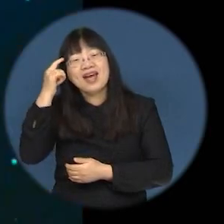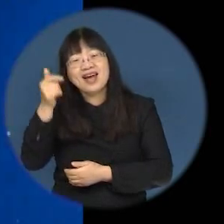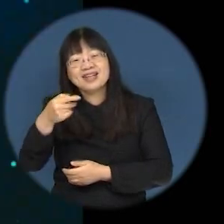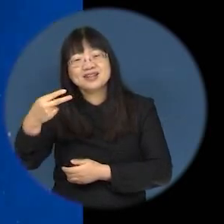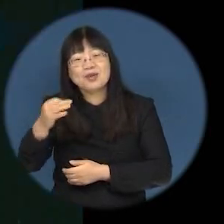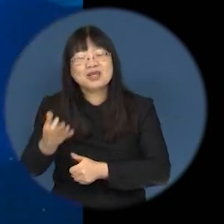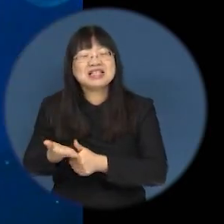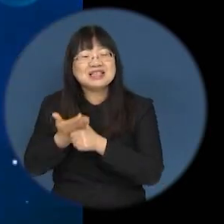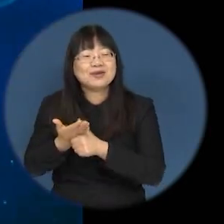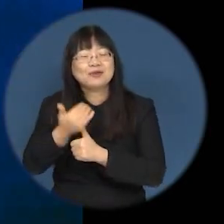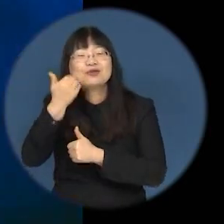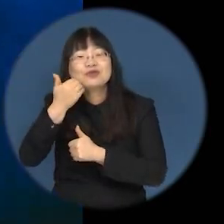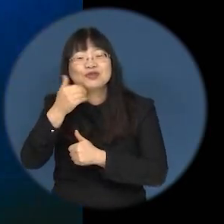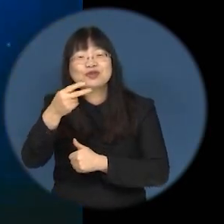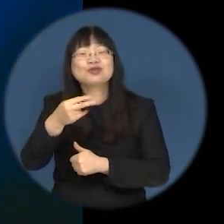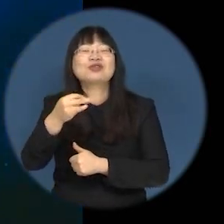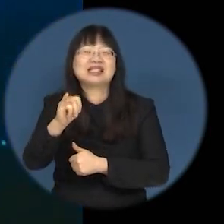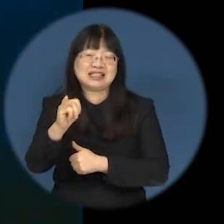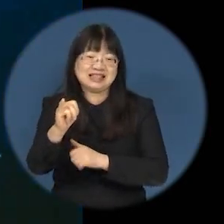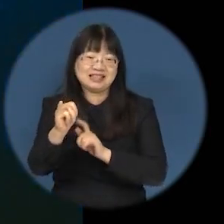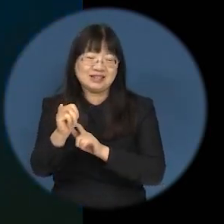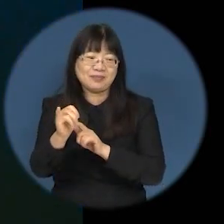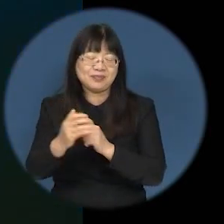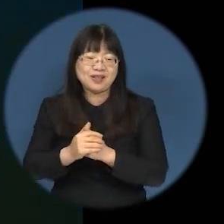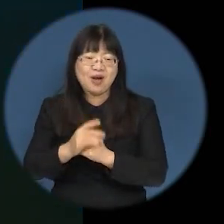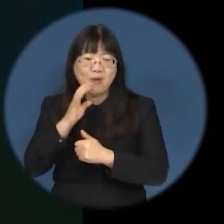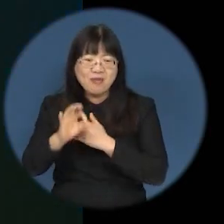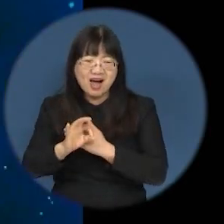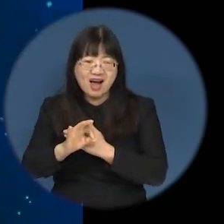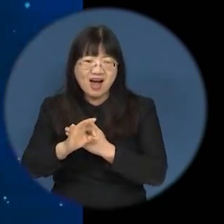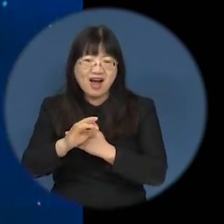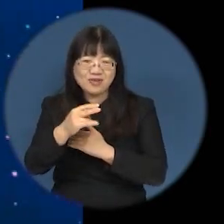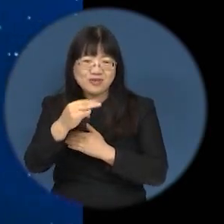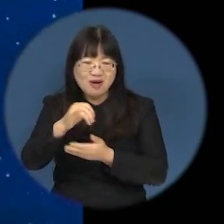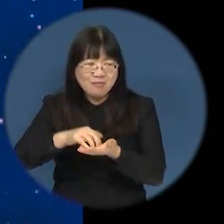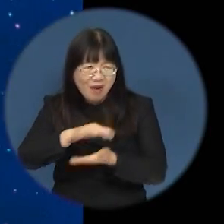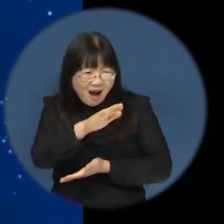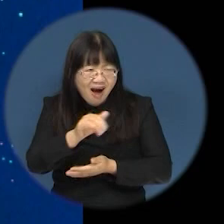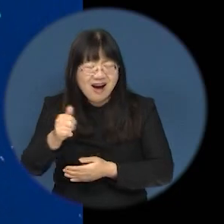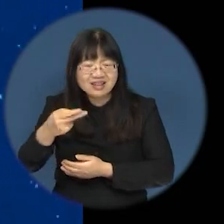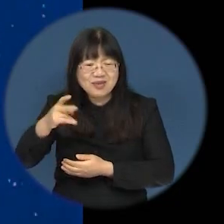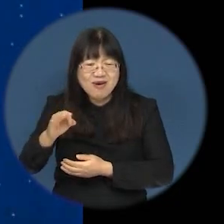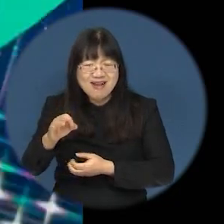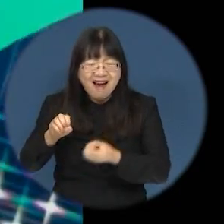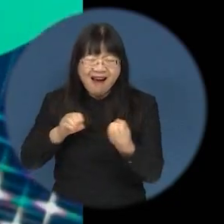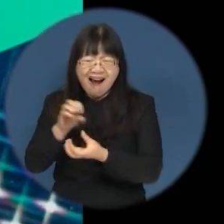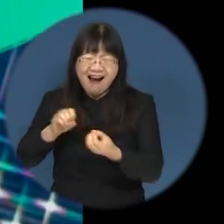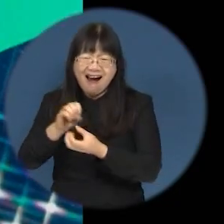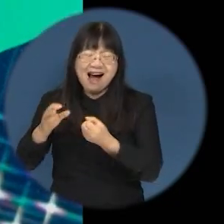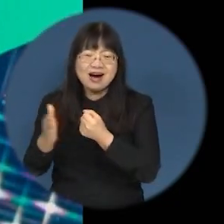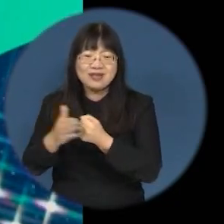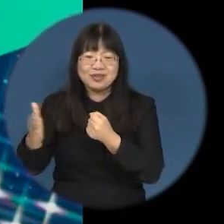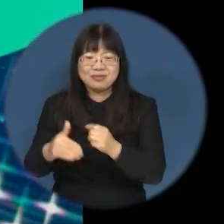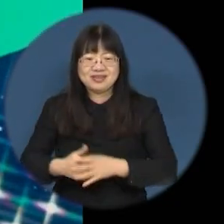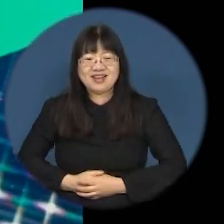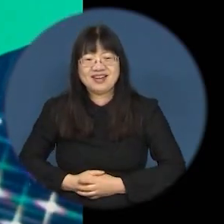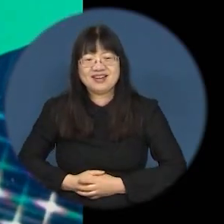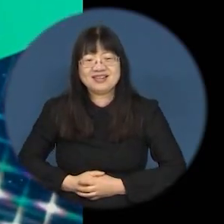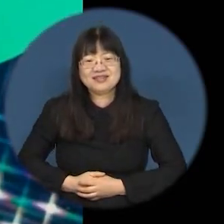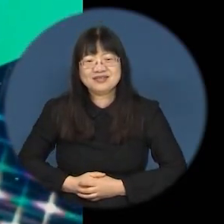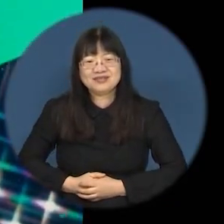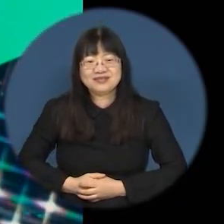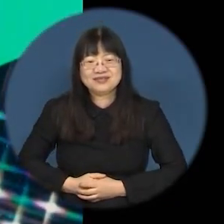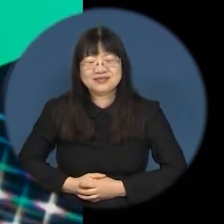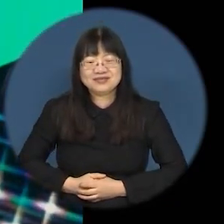둘리예요. 그렇죠. 둘리를 쫓아내면 희동이가 뭐 난리가 나겠죠. 난리가 나죠. 그래서 이제 그런 이제 설정을